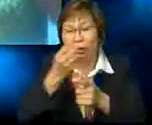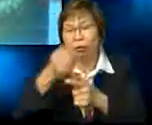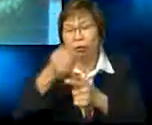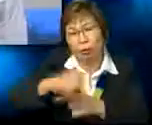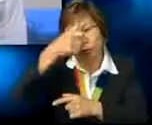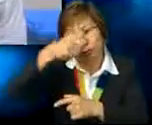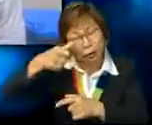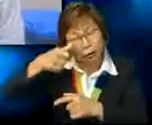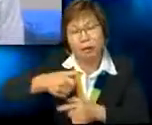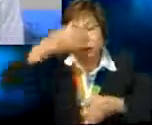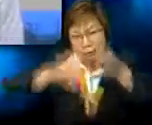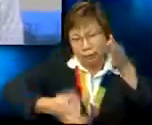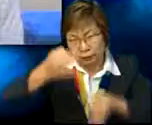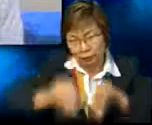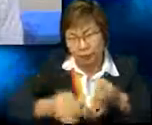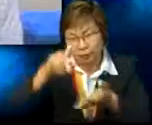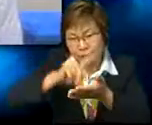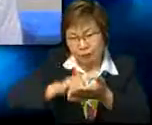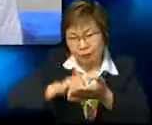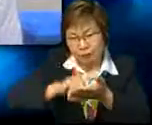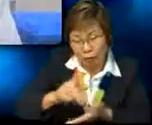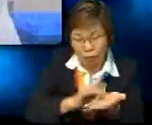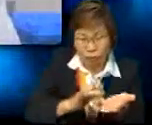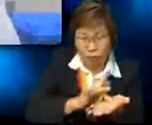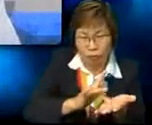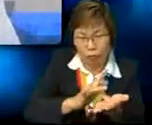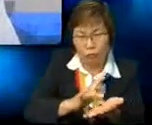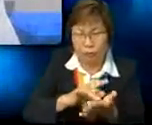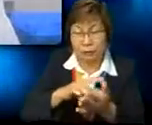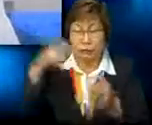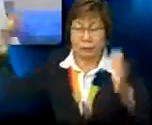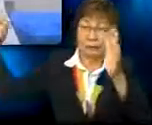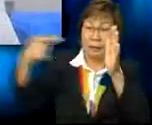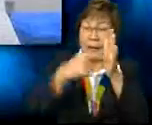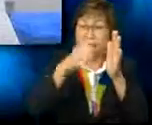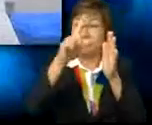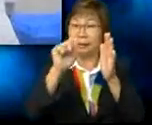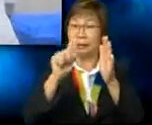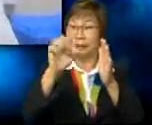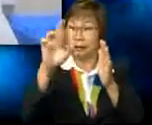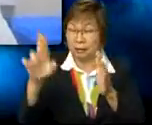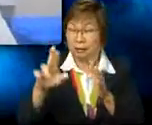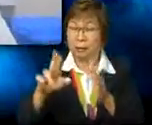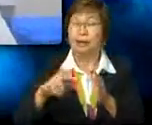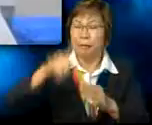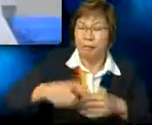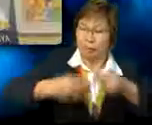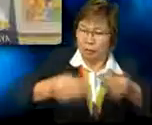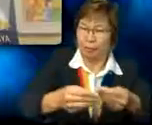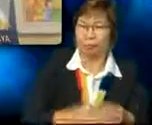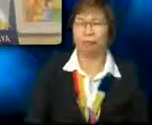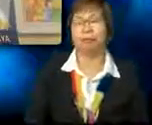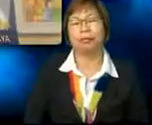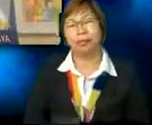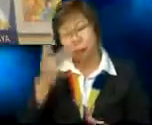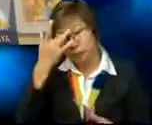pembedahan. Dan jika mereka memerlukan rawatan seperti laser, maka laser patut diberi, rawatan laser patut diberi,